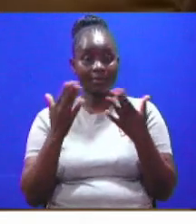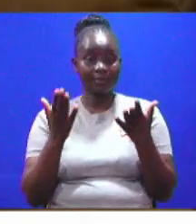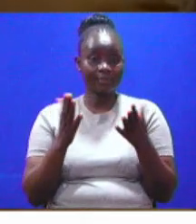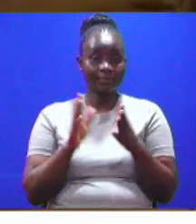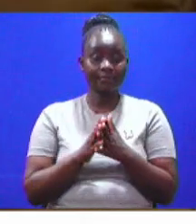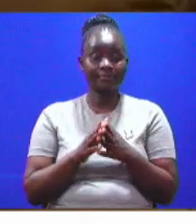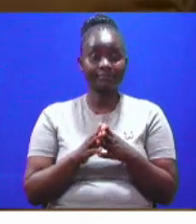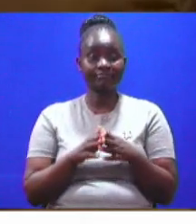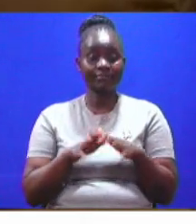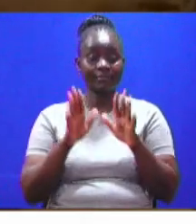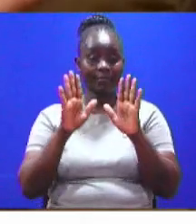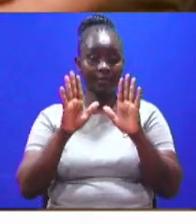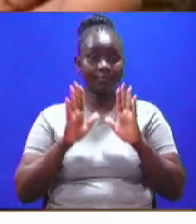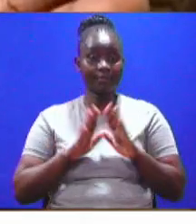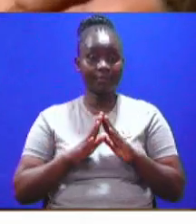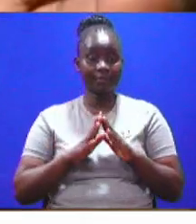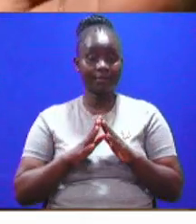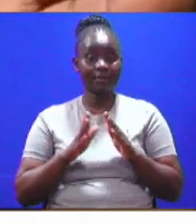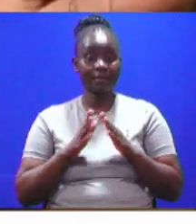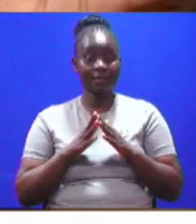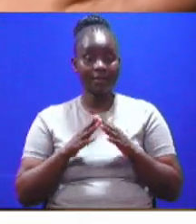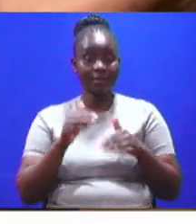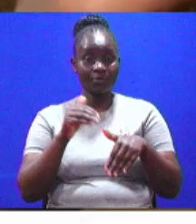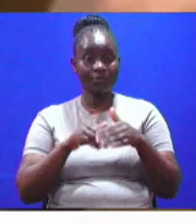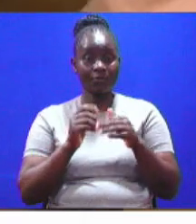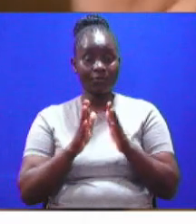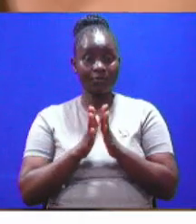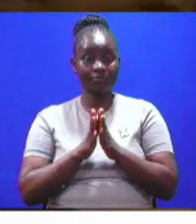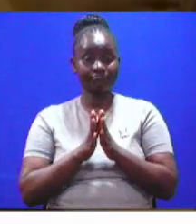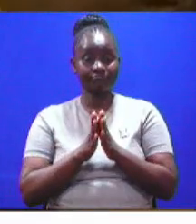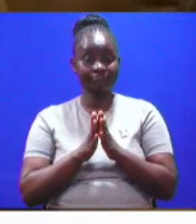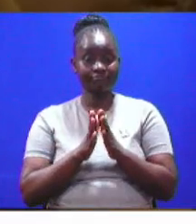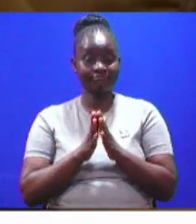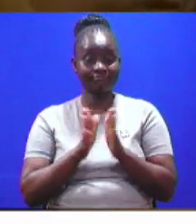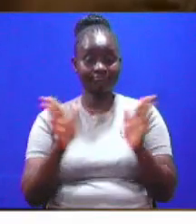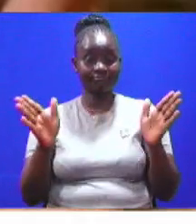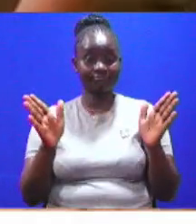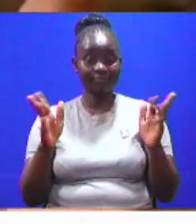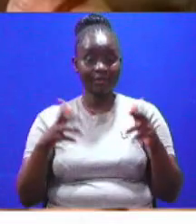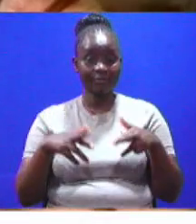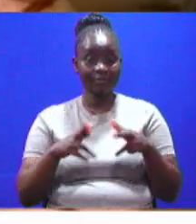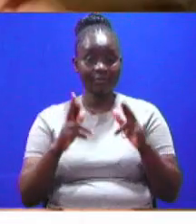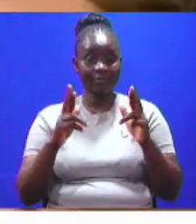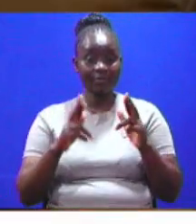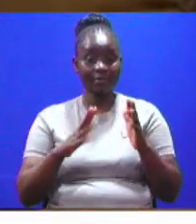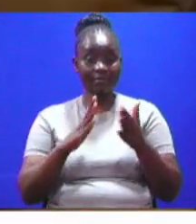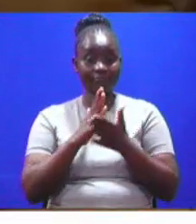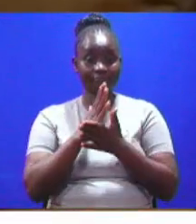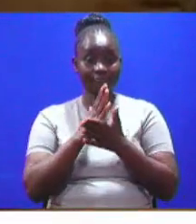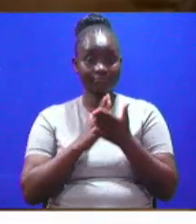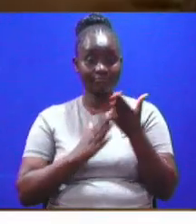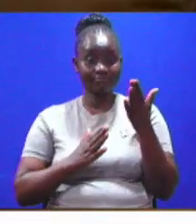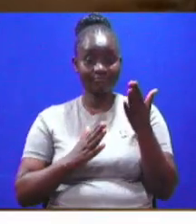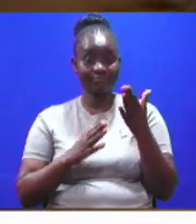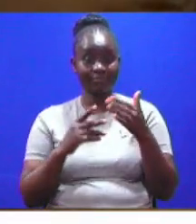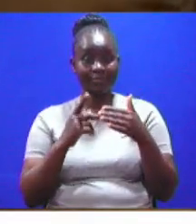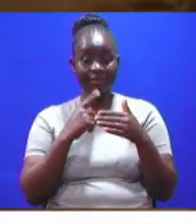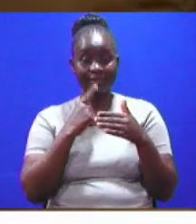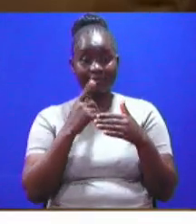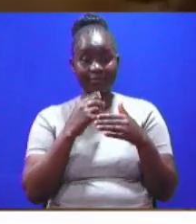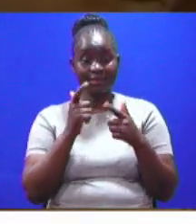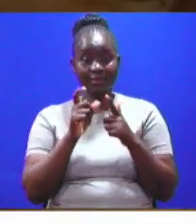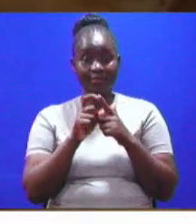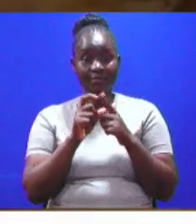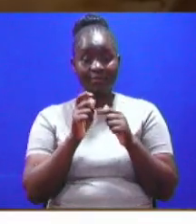ngumu kufuata njia mbili, lakini alipojaribu kufuata njia mbili alipasuka msana. Mtu anasema maneno hayo ni